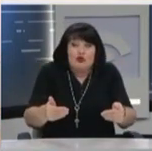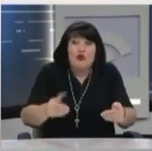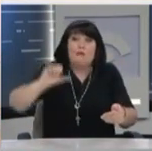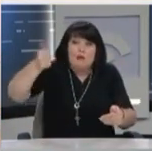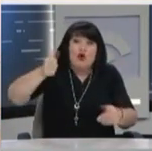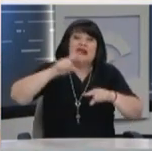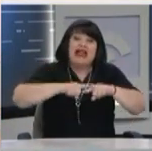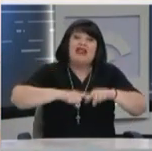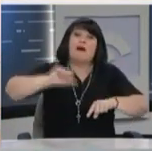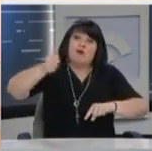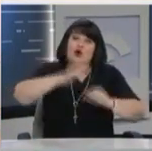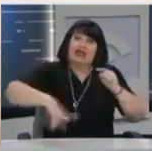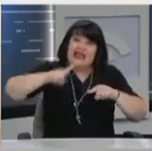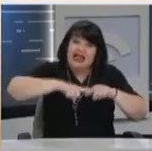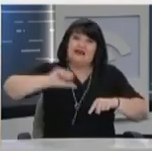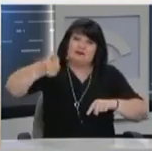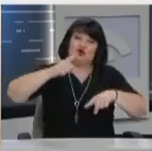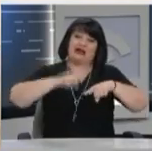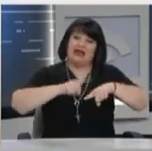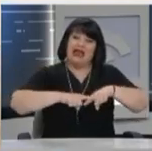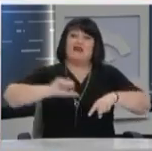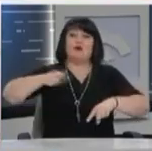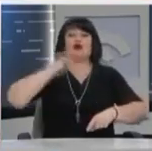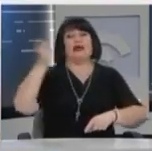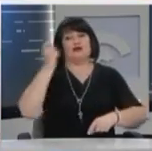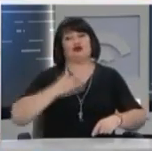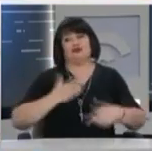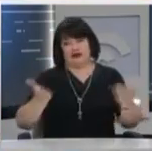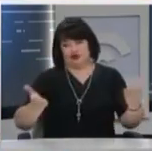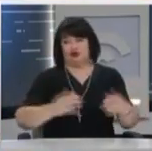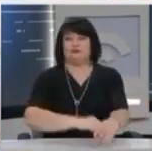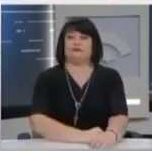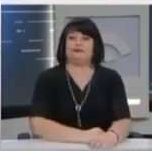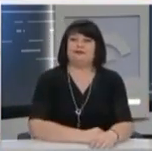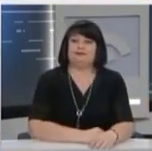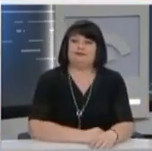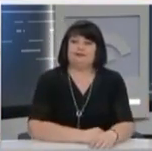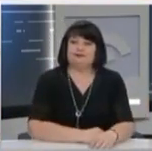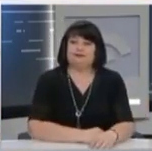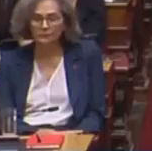πρώτα η Ελλάδα, πρώτα οι Έλληνες, πρώτα η πατρίδα, πρώτα το έθνος. Σας ευχαριστώ πάρα πολύ.